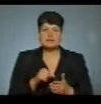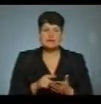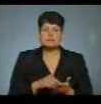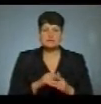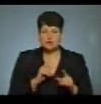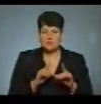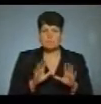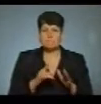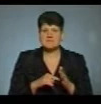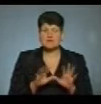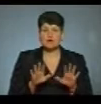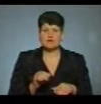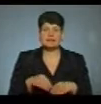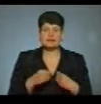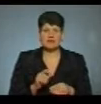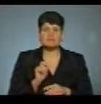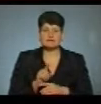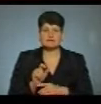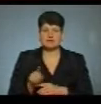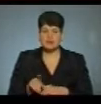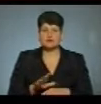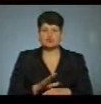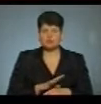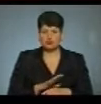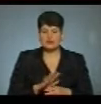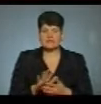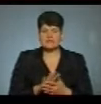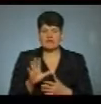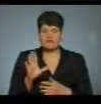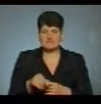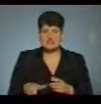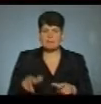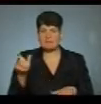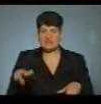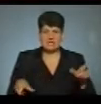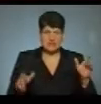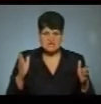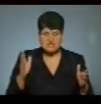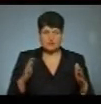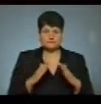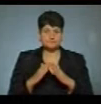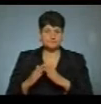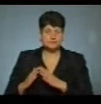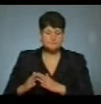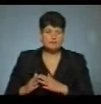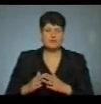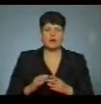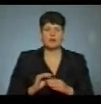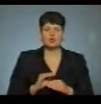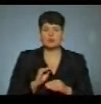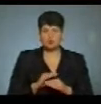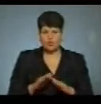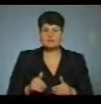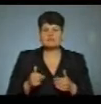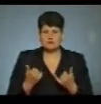принципі, міський голова дав завдання, щоб була дезінфекція у всіх під'їздах. І, в принципі, ми додатково